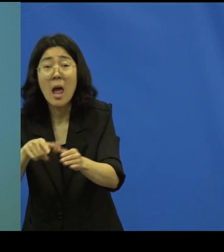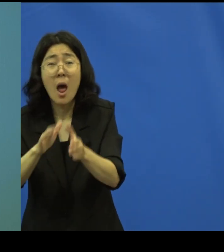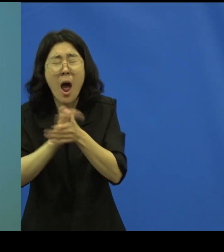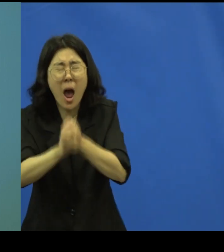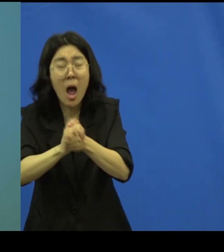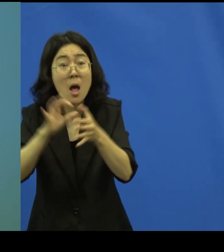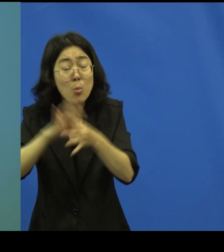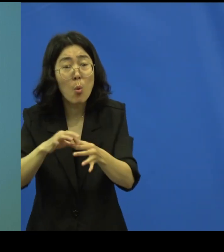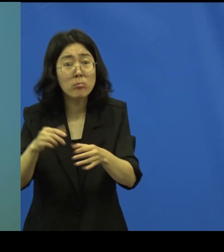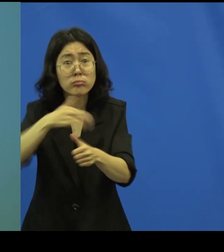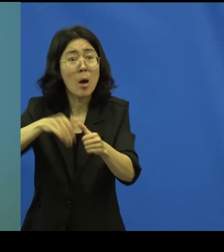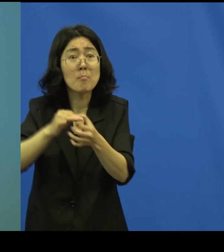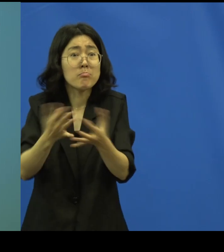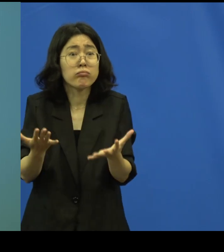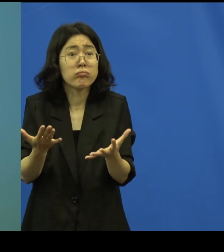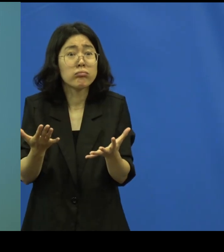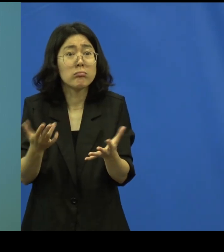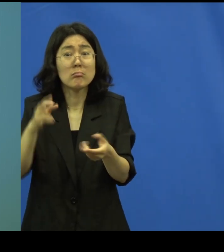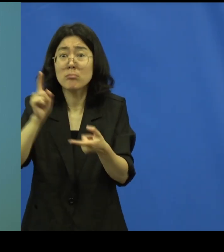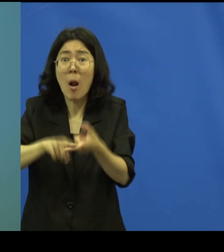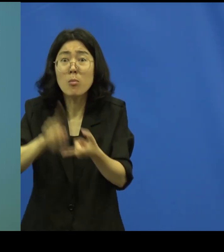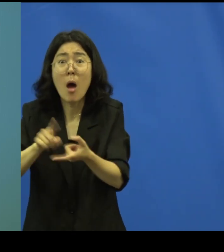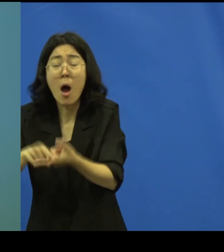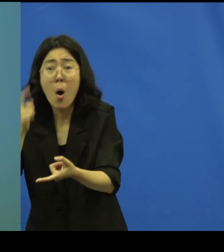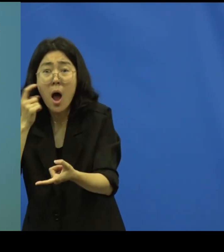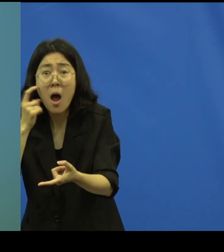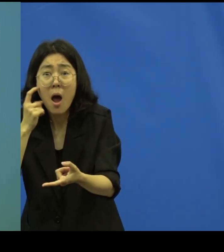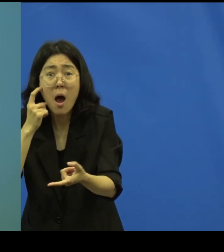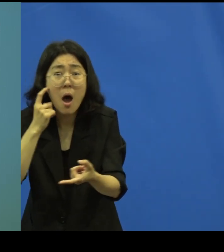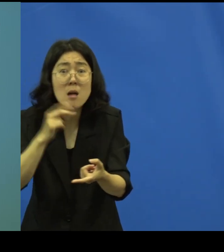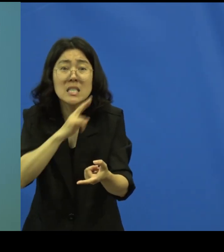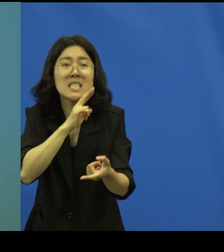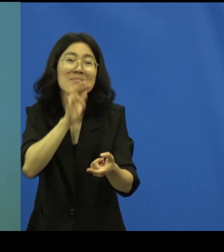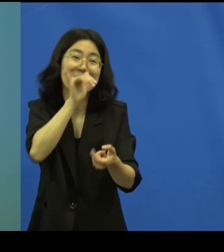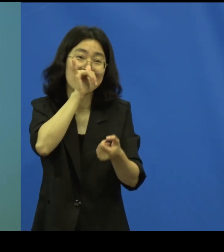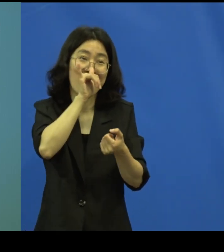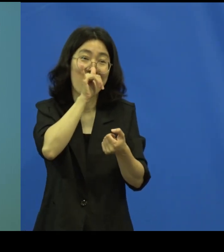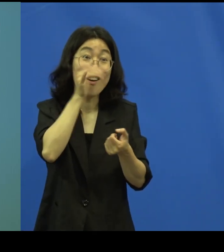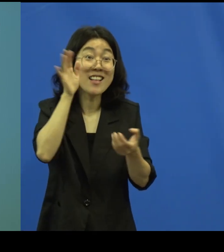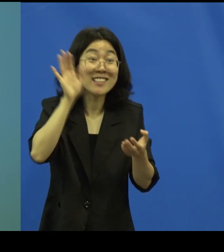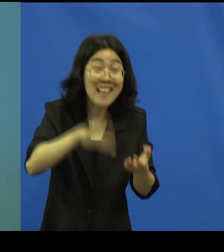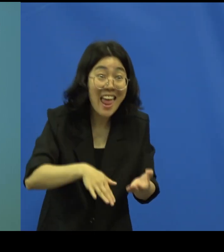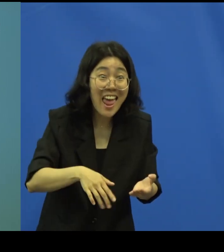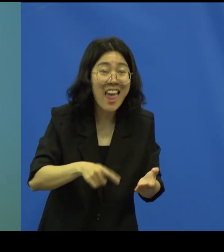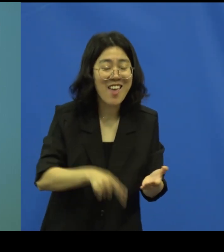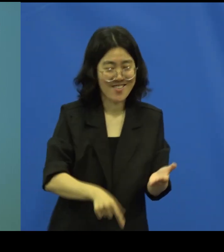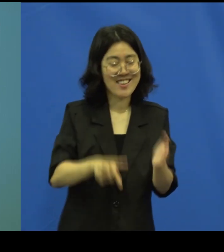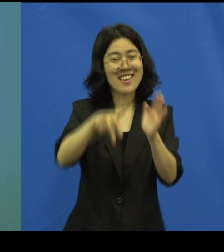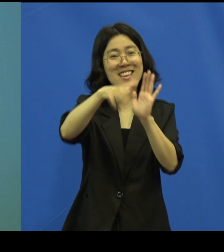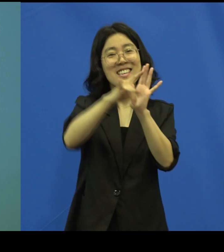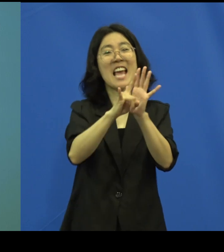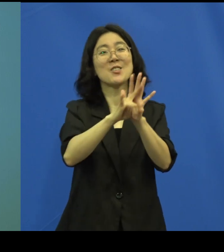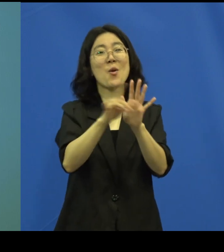자, 그런데 오늘 여기에 그 성도의 기도는 금대접에 담긴 향이 되어